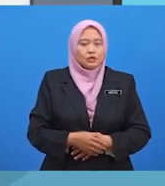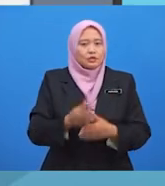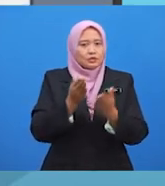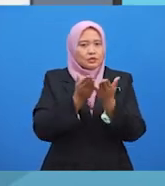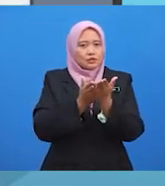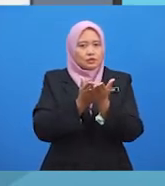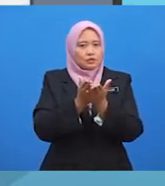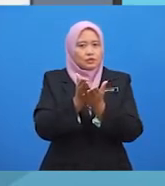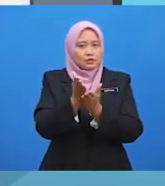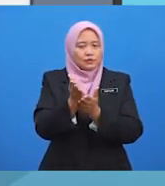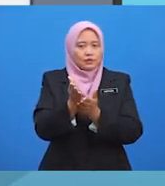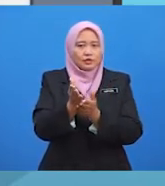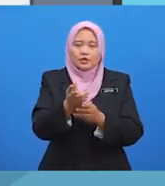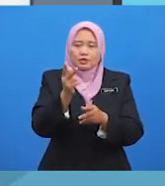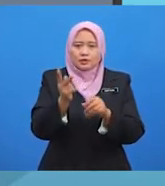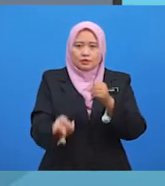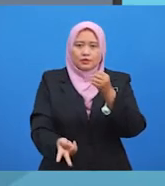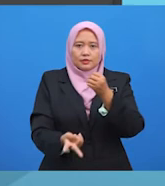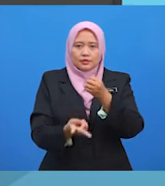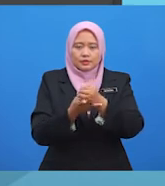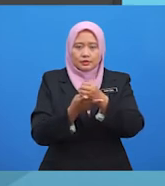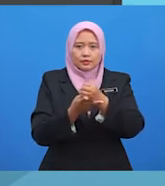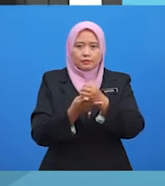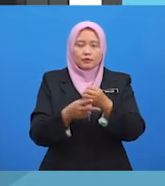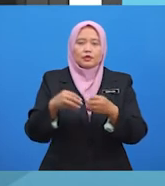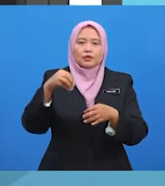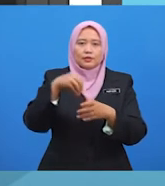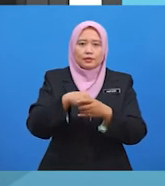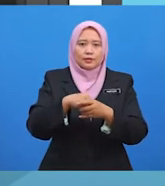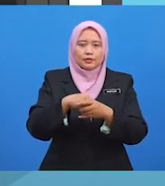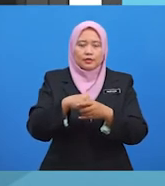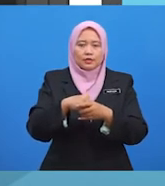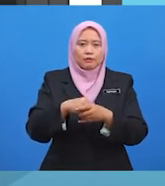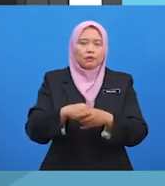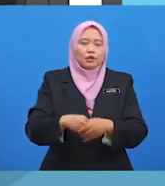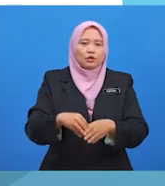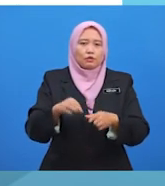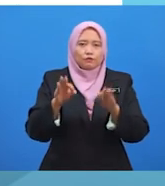Seterusnya, simpan hasil rekaan ke dalam format JPEG.